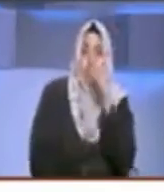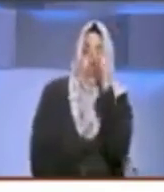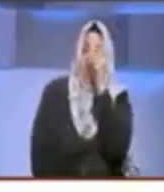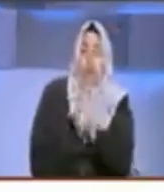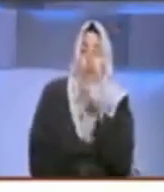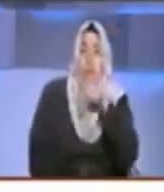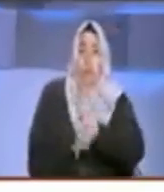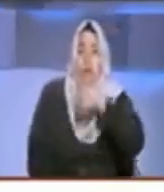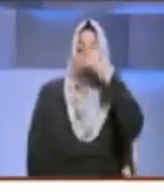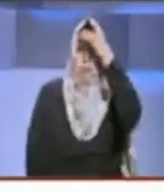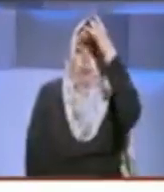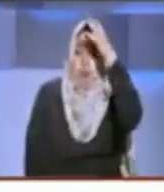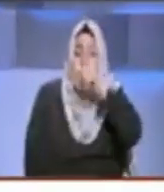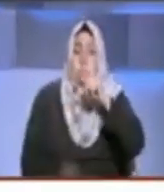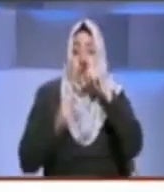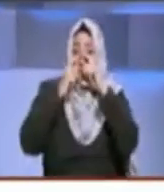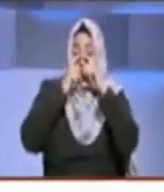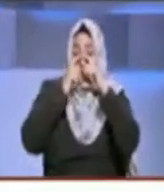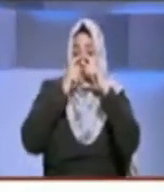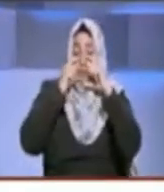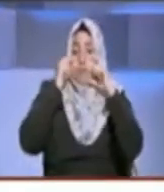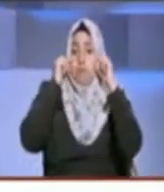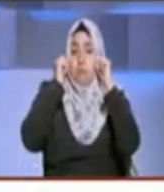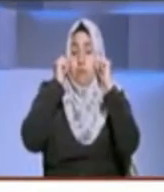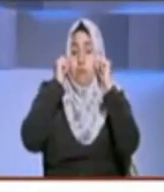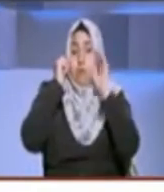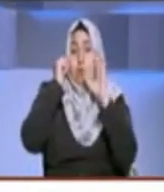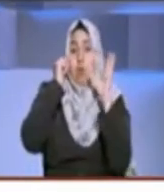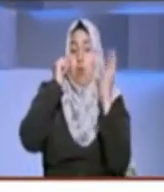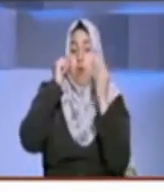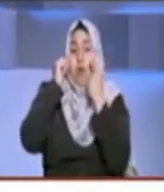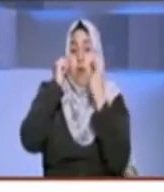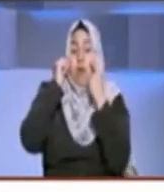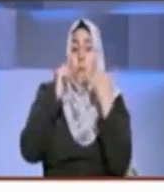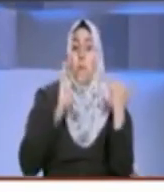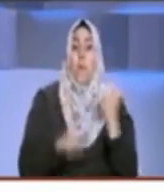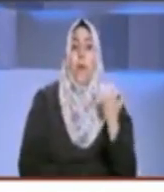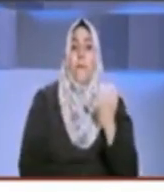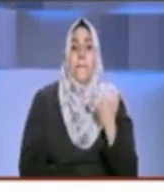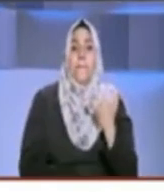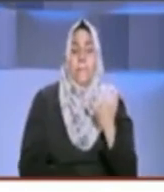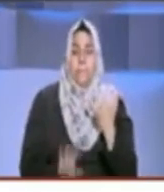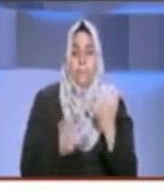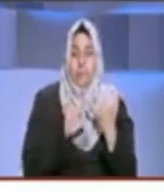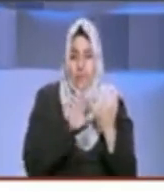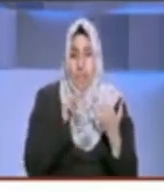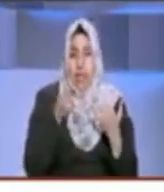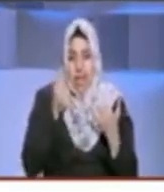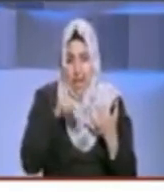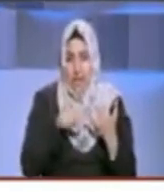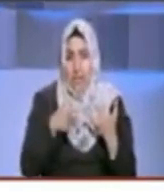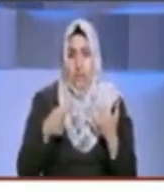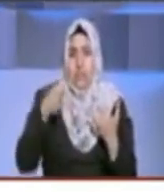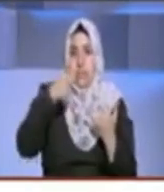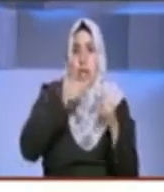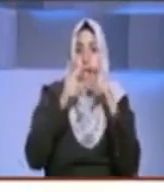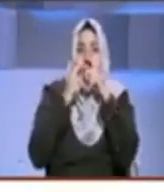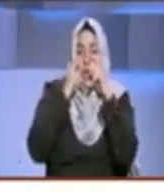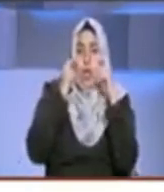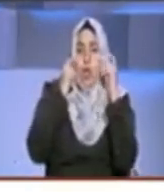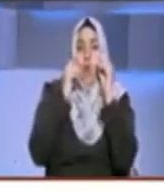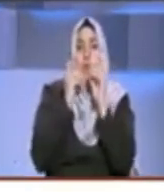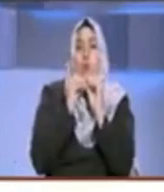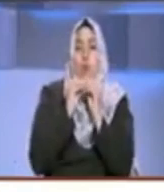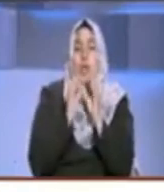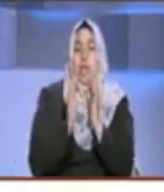لأ. فارتداء الكمامة لكل الدول اللي فتح الاقتصاد هو ضروري، لكن هي في حاجة مهمة جدا، هو ارتداء أنهي كمامة؟